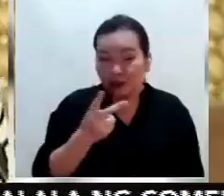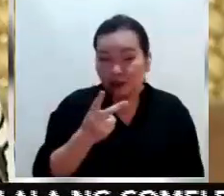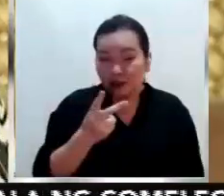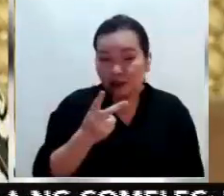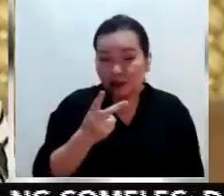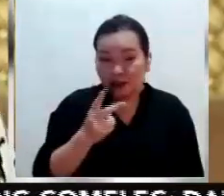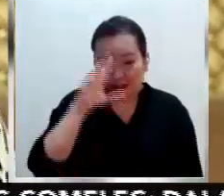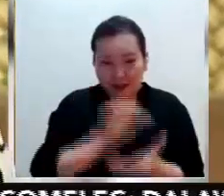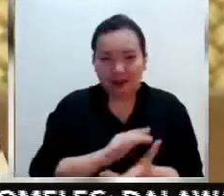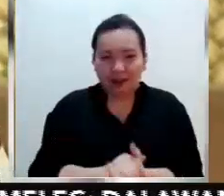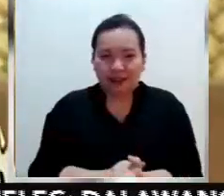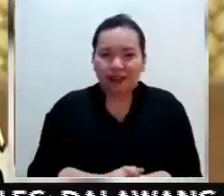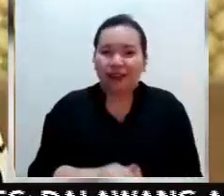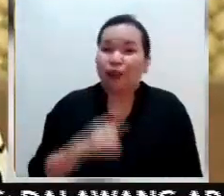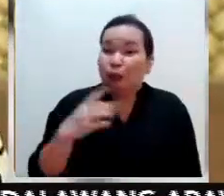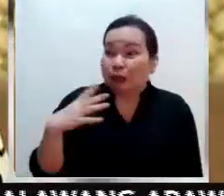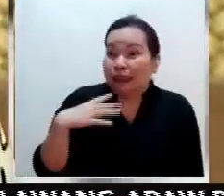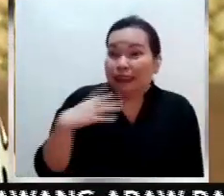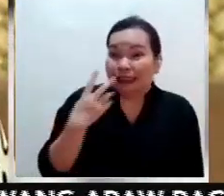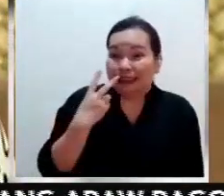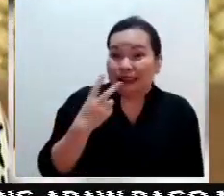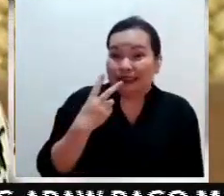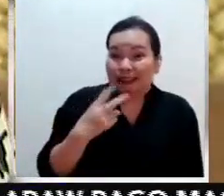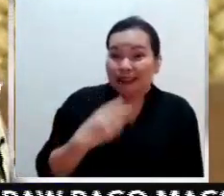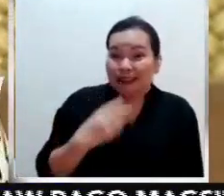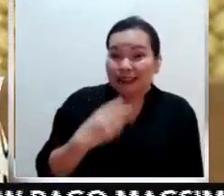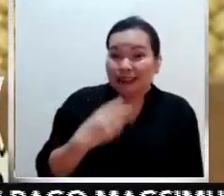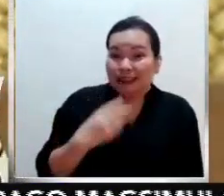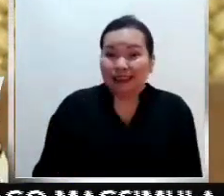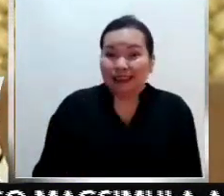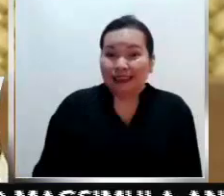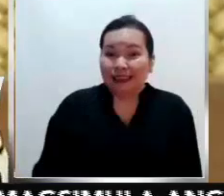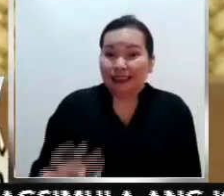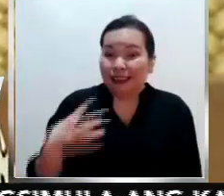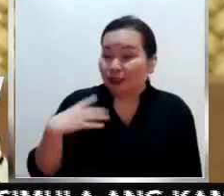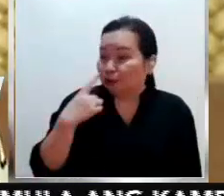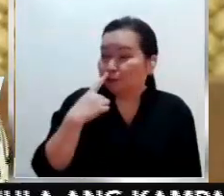kung may utos ba siya sa akin. Alam mo naman,